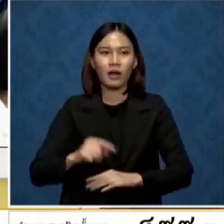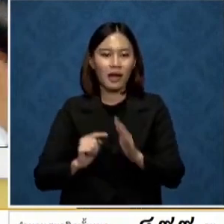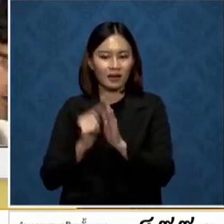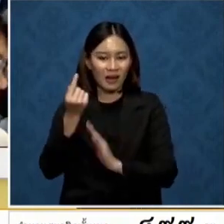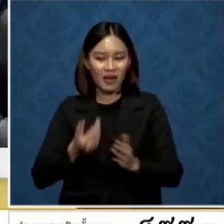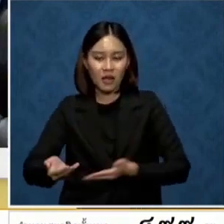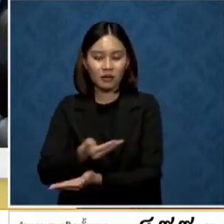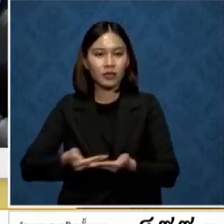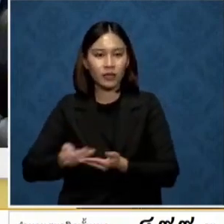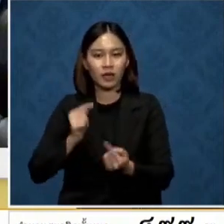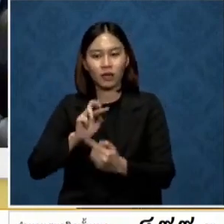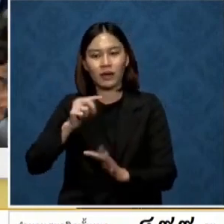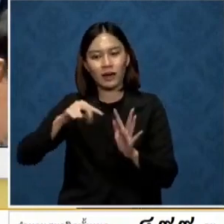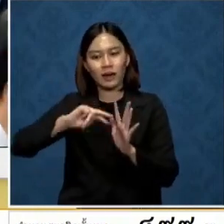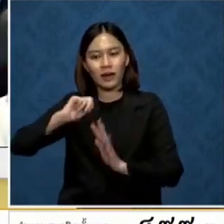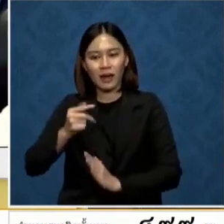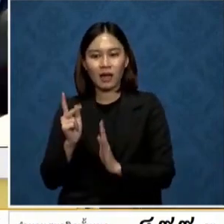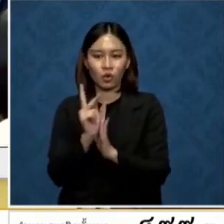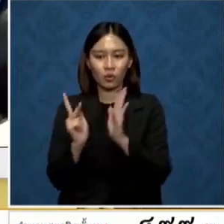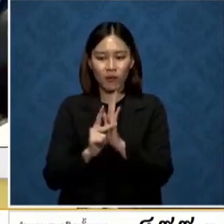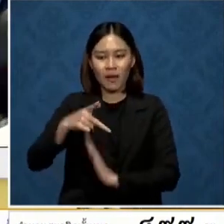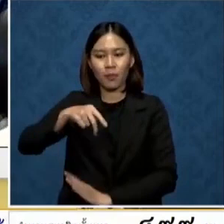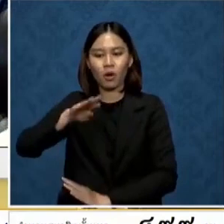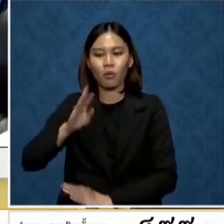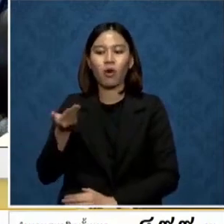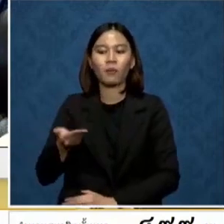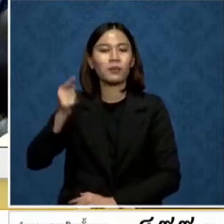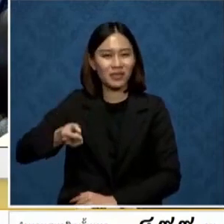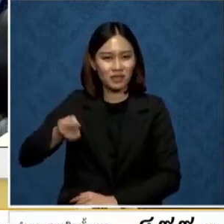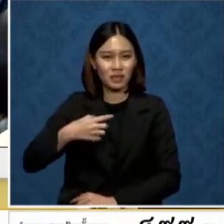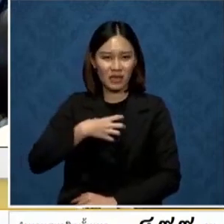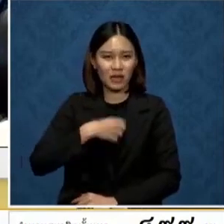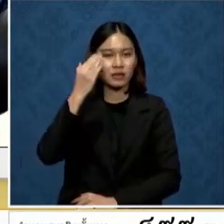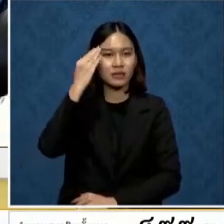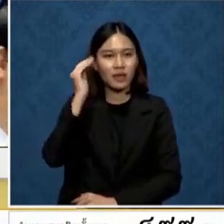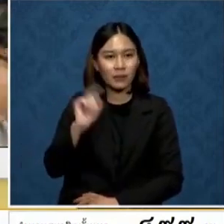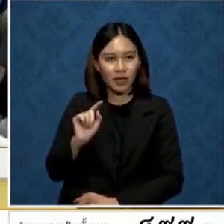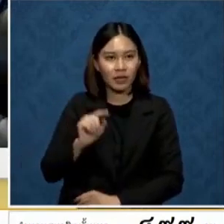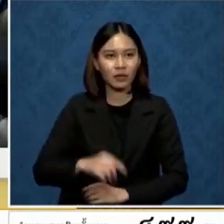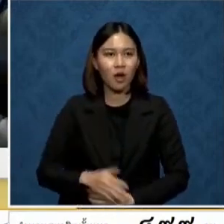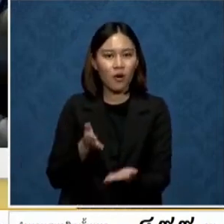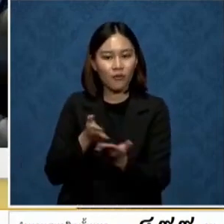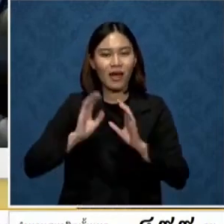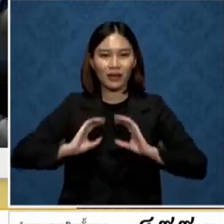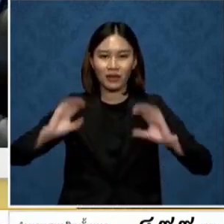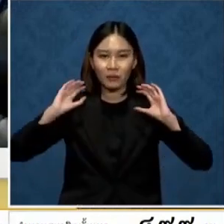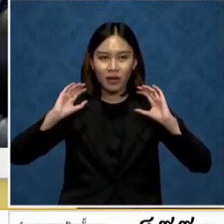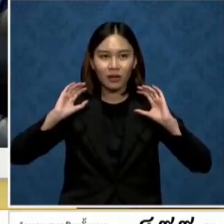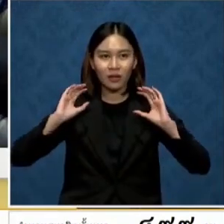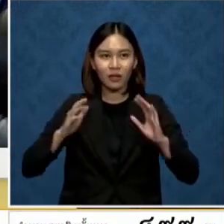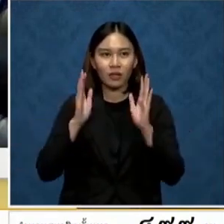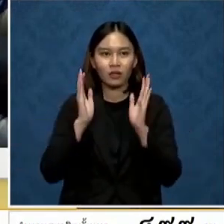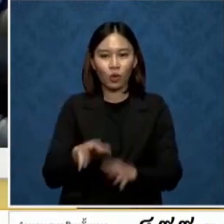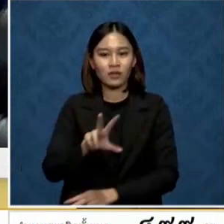ที่เราได้พิจารณาร่างกฎหมายในระดับพรบจริงๆนะครับผมก็เลยอยากจะทราบว่าจริงๆแล้วฝั่งรัฐบาลเนี่ยที่มี